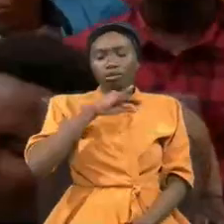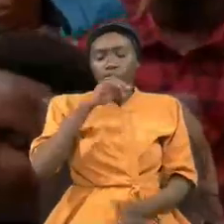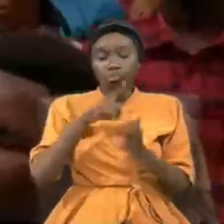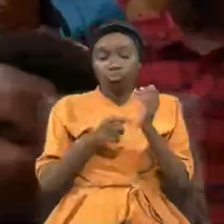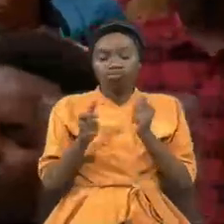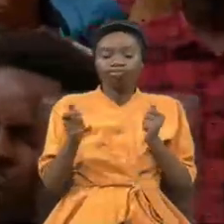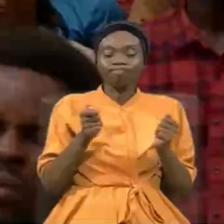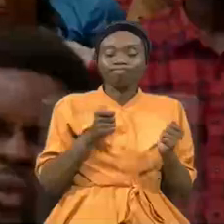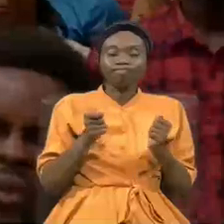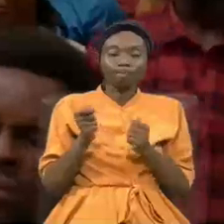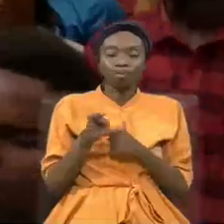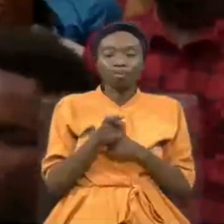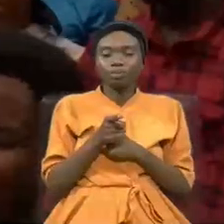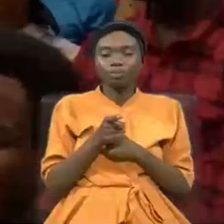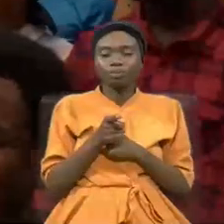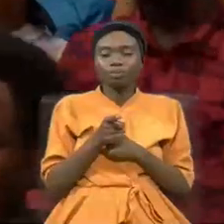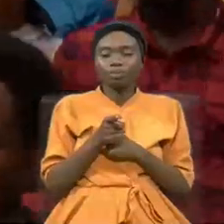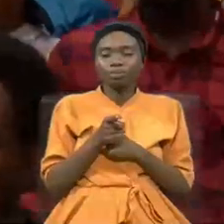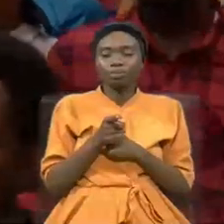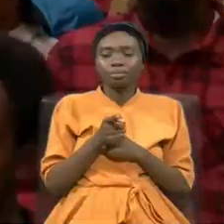vous contrôle là.